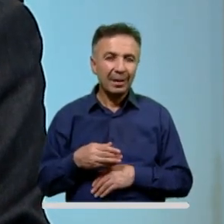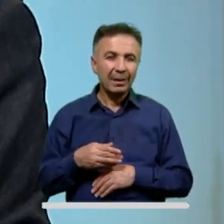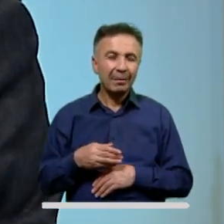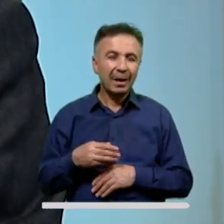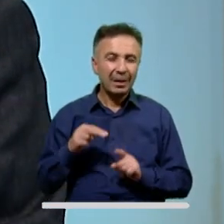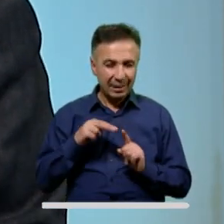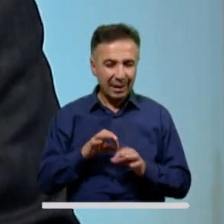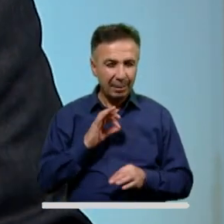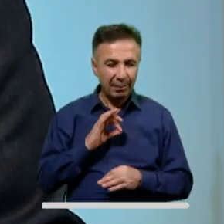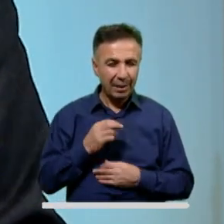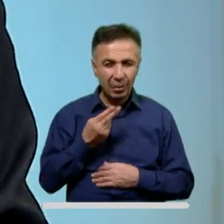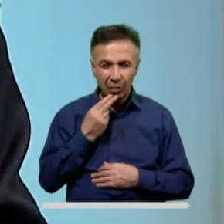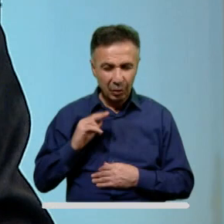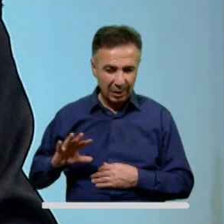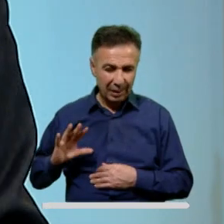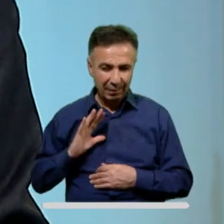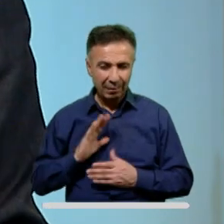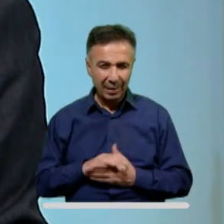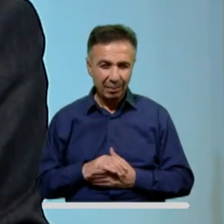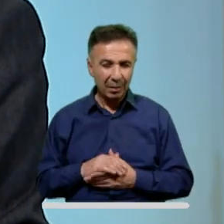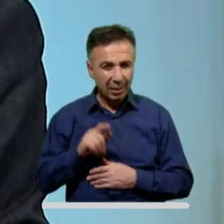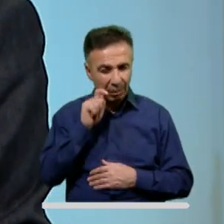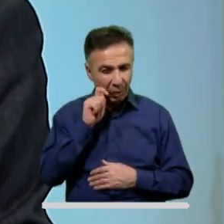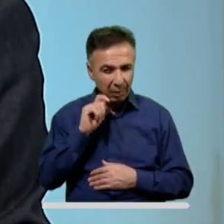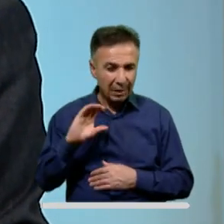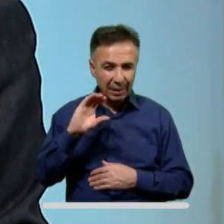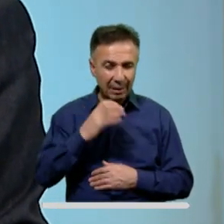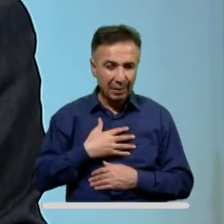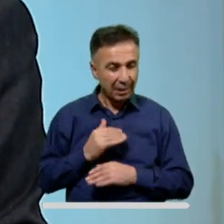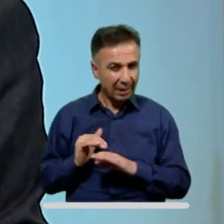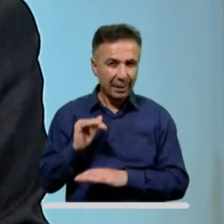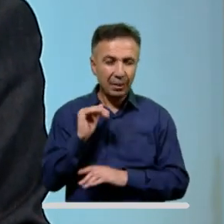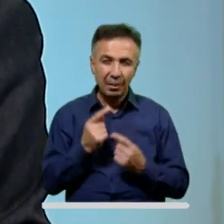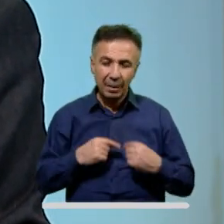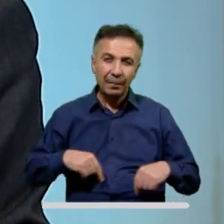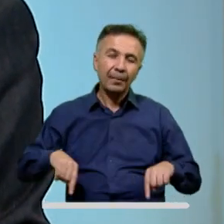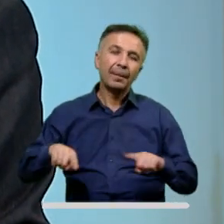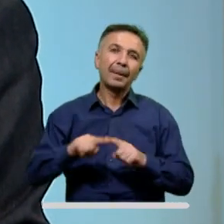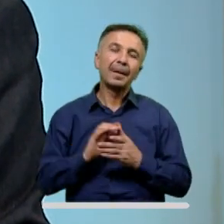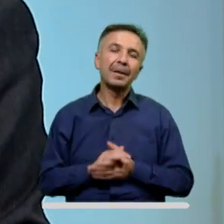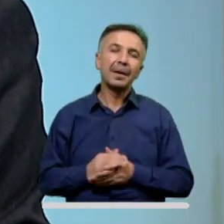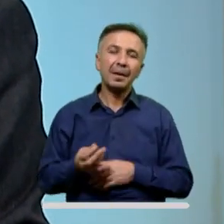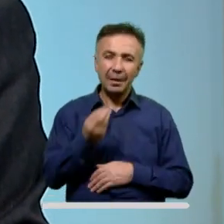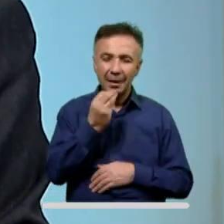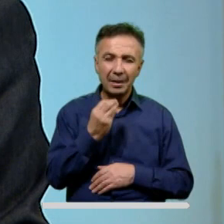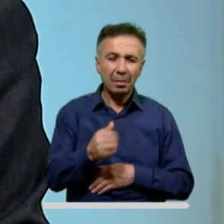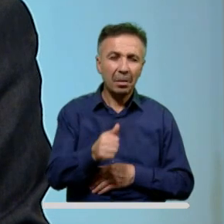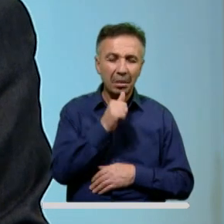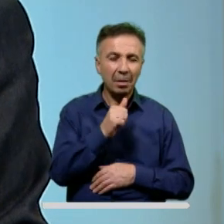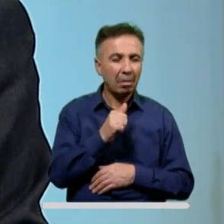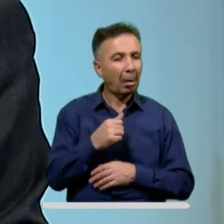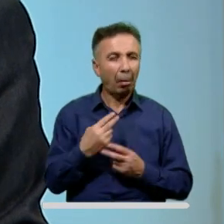var, hiçbir şey yok. Yani bunlar Müslüman, bunlar İslam'ı yaşıyorlar. Biz de yediğimiz önümüzde,